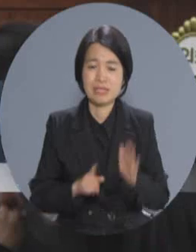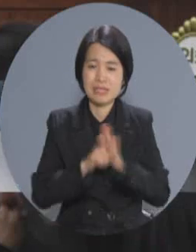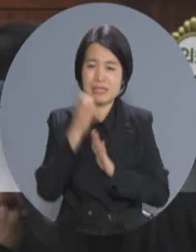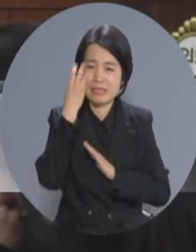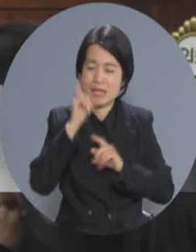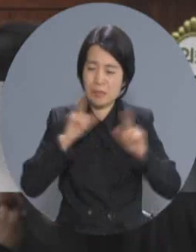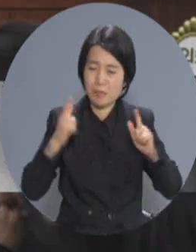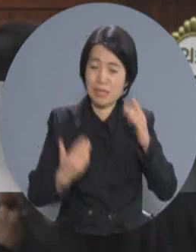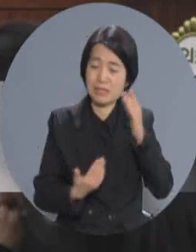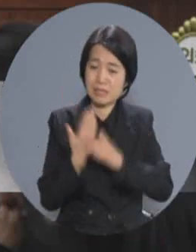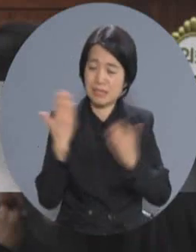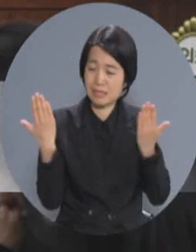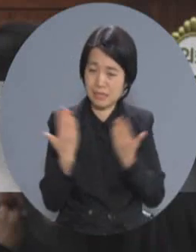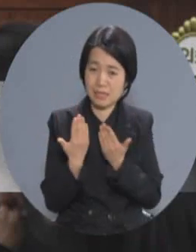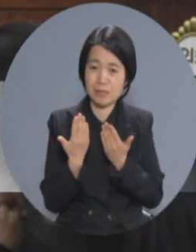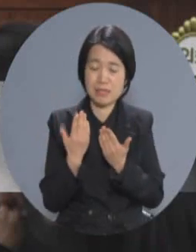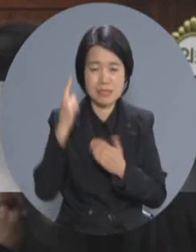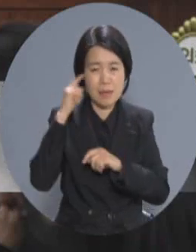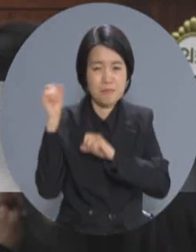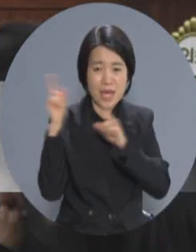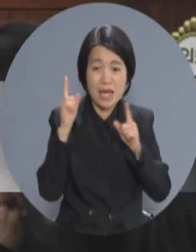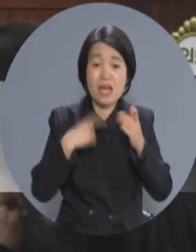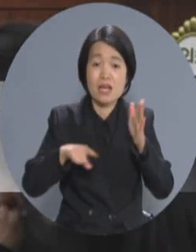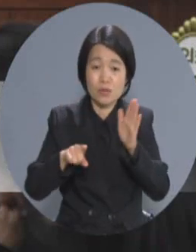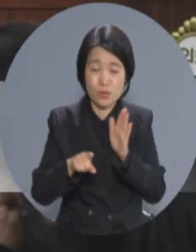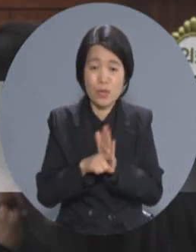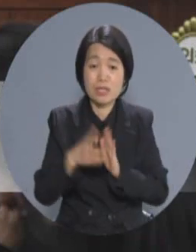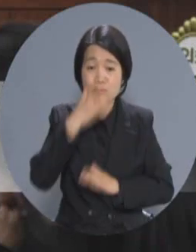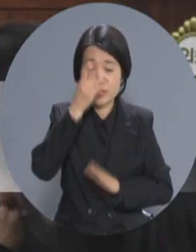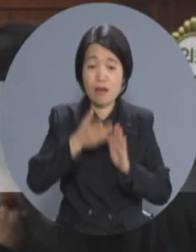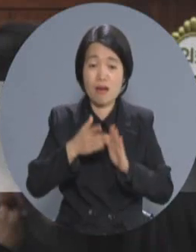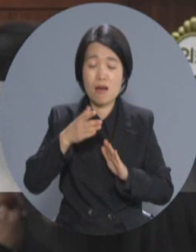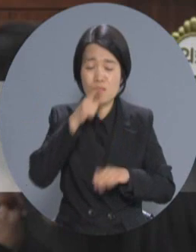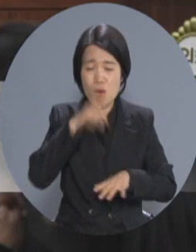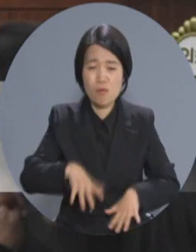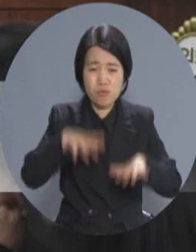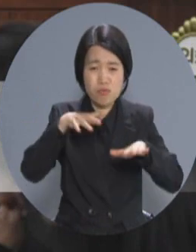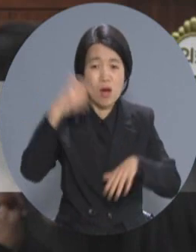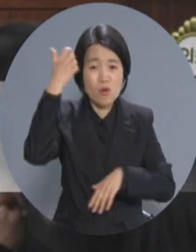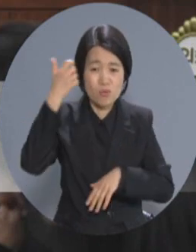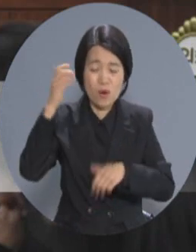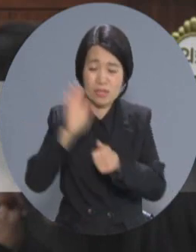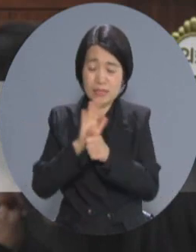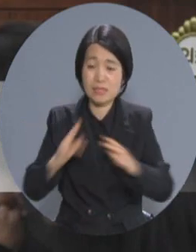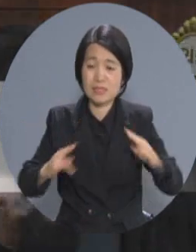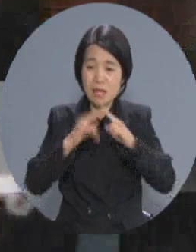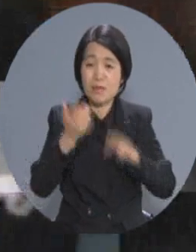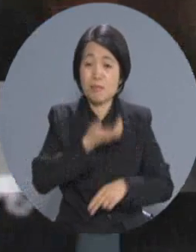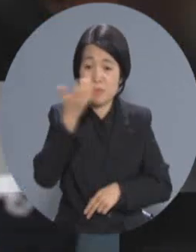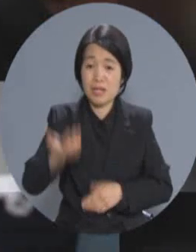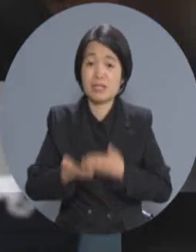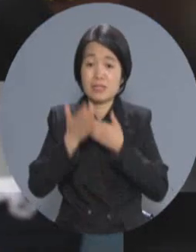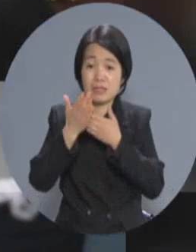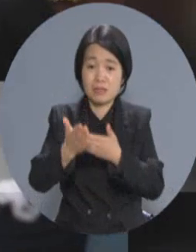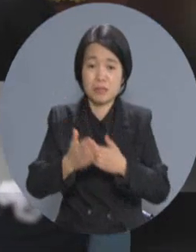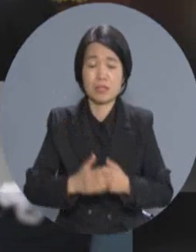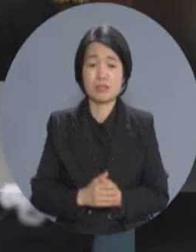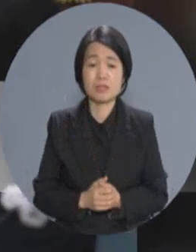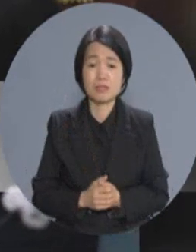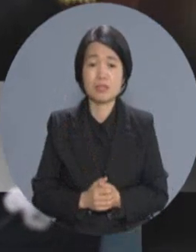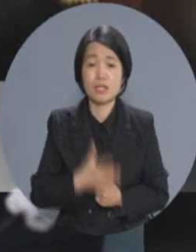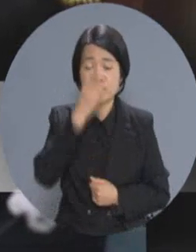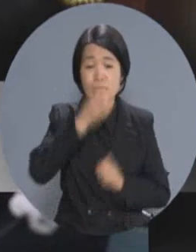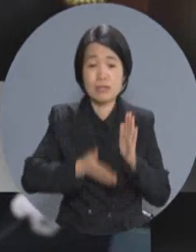기후 변화와 재난 대응에 대한 경각심을 고취하기 위해 순천수의 피해 위령탑을 이전해야 한다는 의견이 나왔습니다